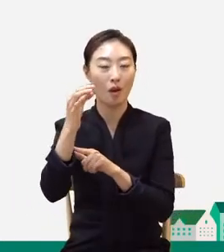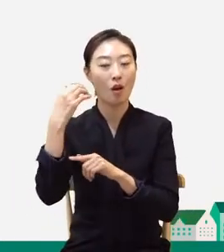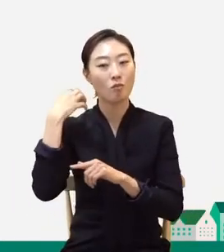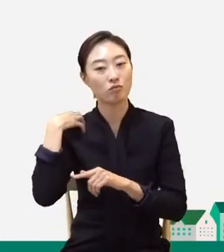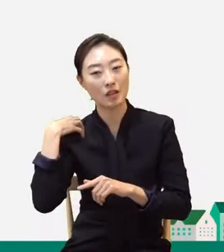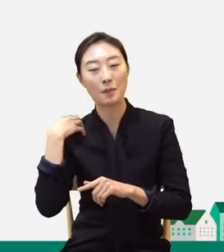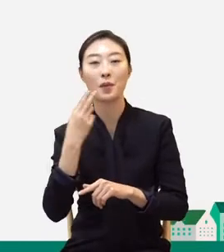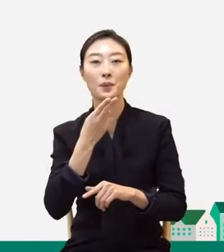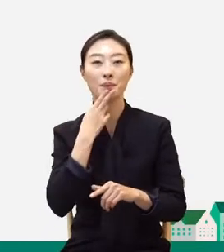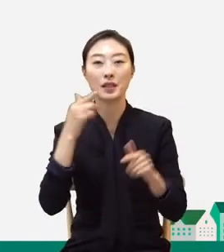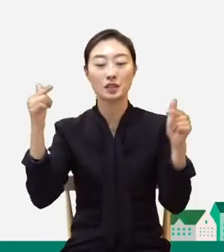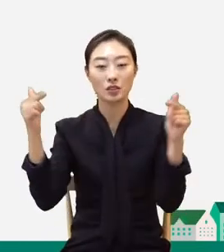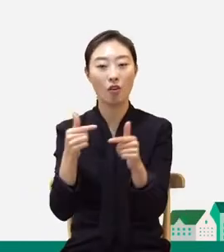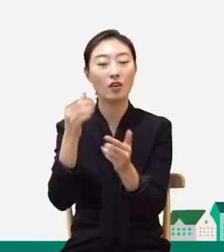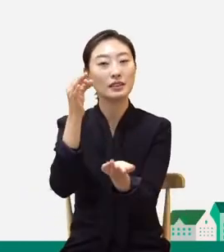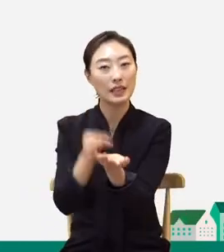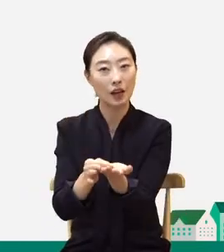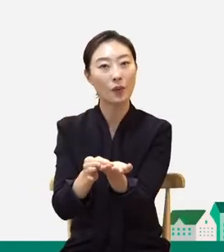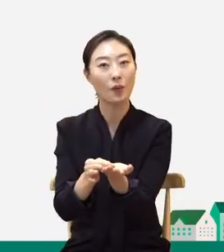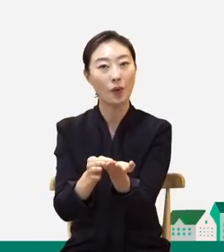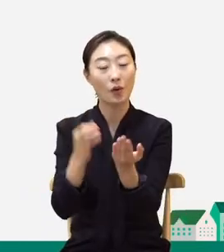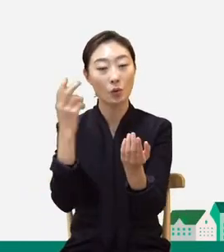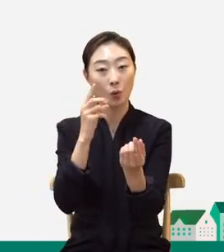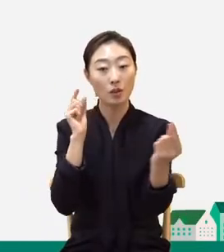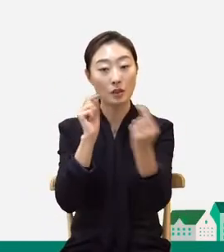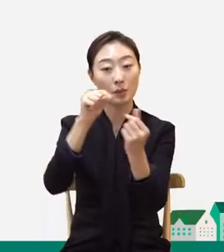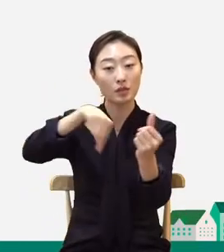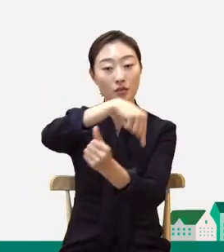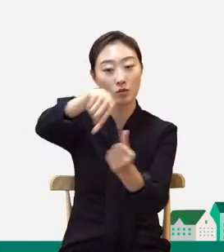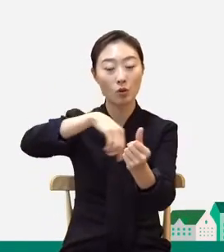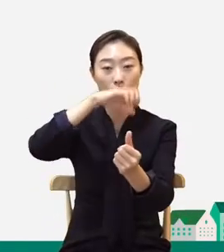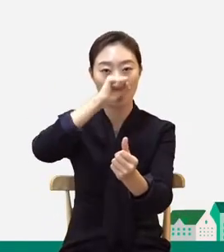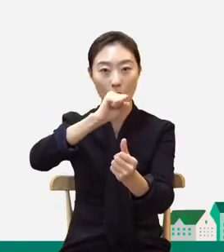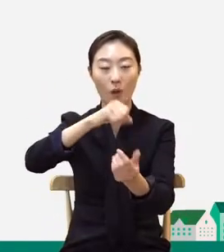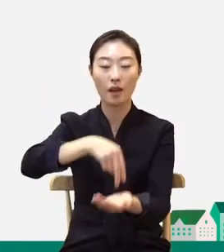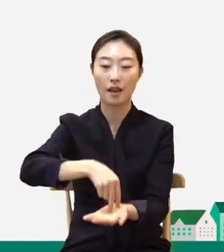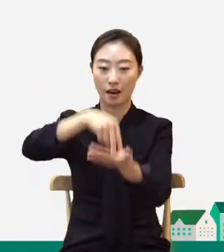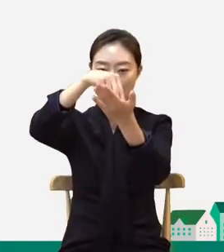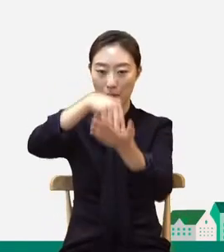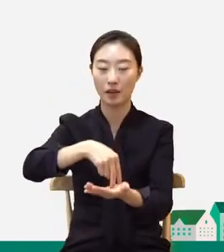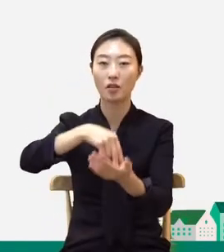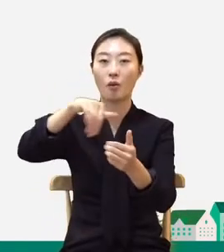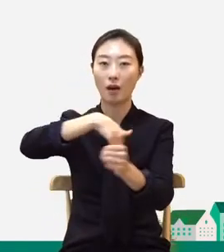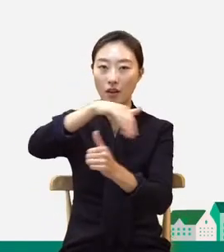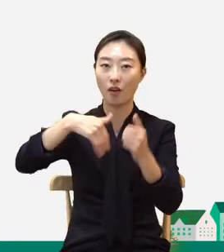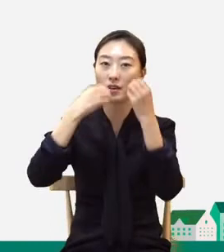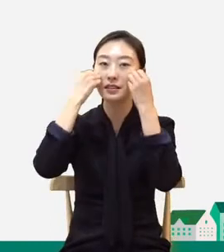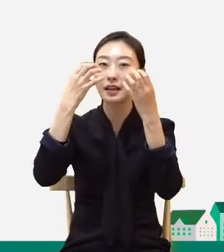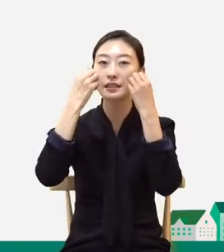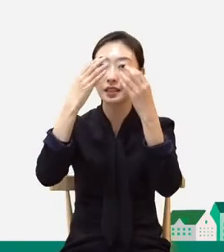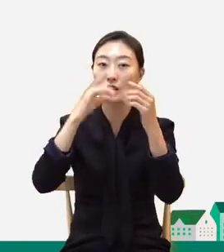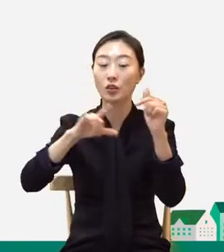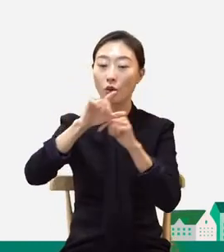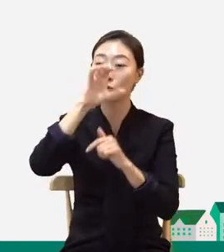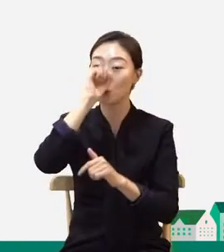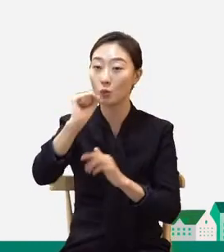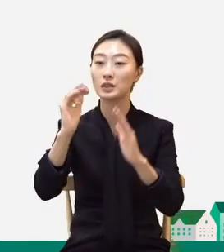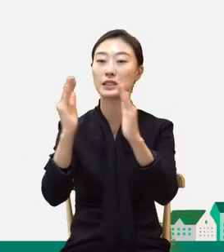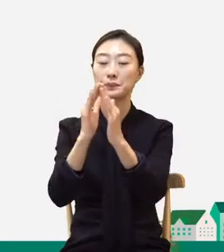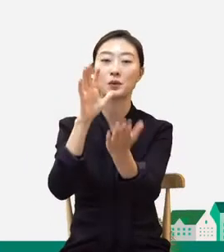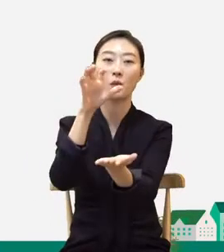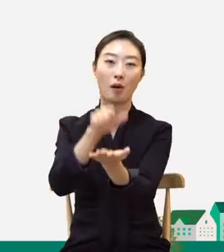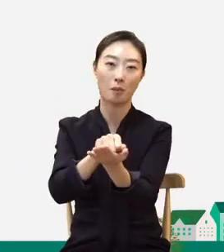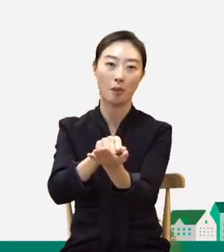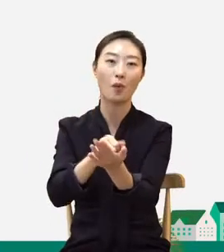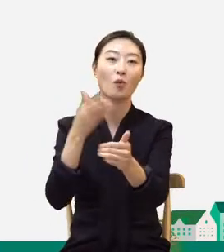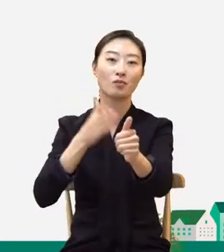좀 저렴하고 접근성도 좋고 또 엘리베이터 이런 쪽은 환경적인 부분이 갖춰진 주택을 확보해 주시기를